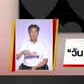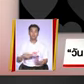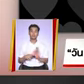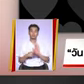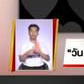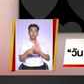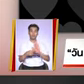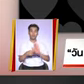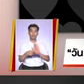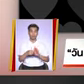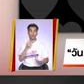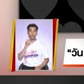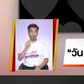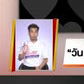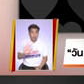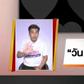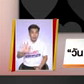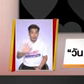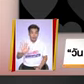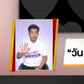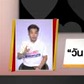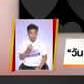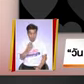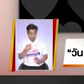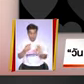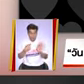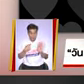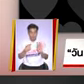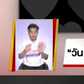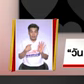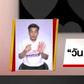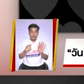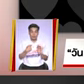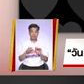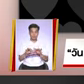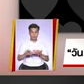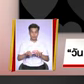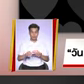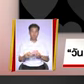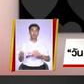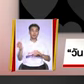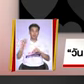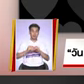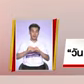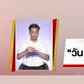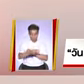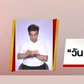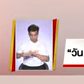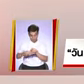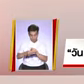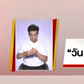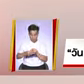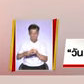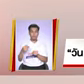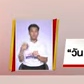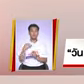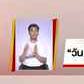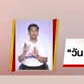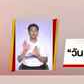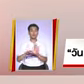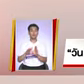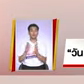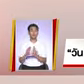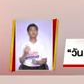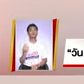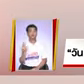ยันว่าผมไม่ได้ร้องเรียนใครนะอย่ามากล่าวหากันพร้อมระบุข้อความเพิ่มเติมในช่องcommentนะครับบอกว่ามีผู้สมัครอีก 2คน